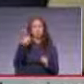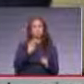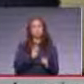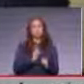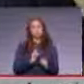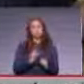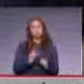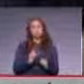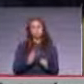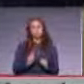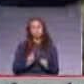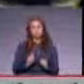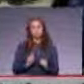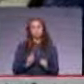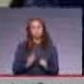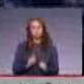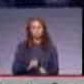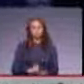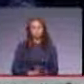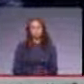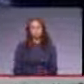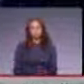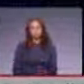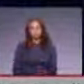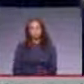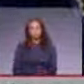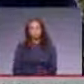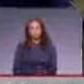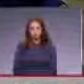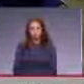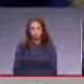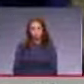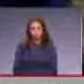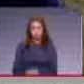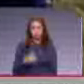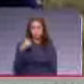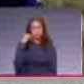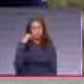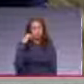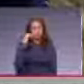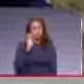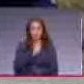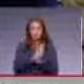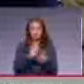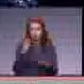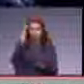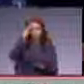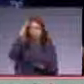والاعلان. طب انت يا ام عادل؟ نعم. دلوقتي خلاص ما فيش اي اتصالات بيهم ولا اي